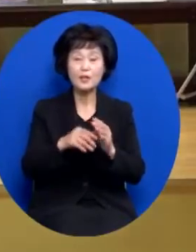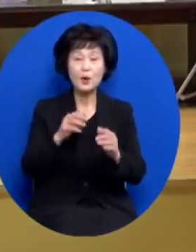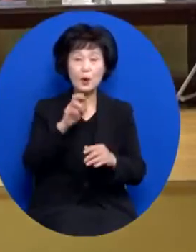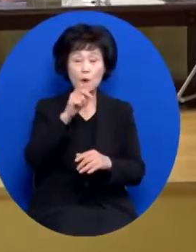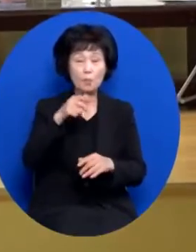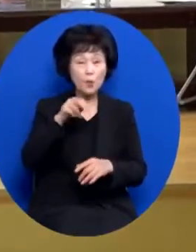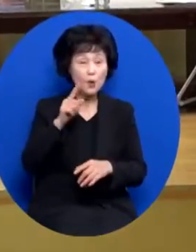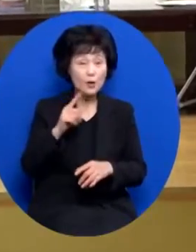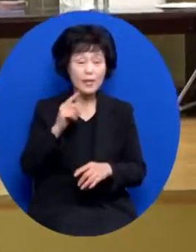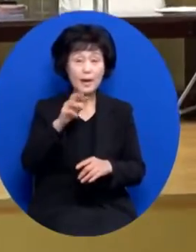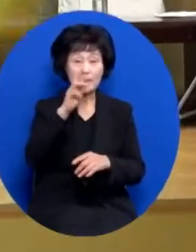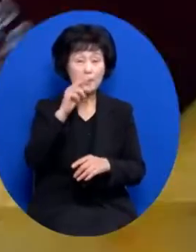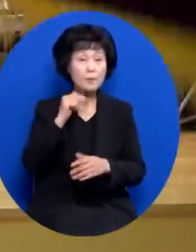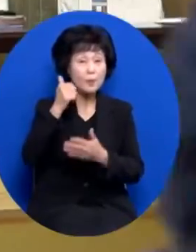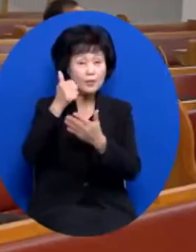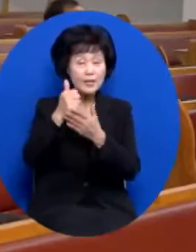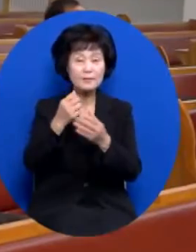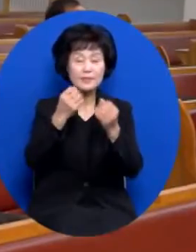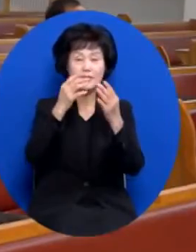목양자일교회 박덕수 목사가 신임 회장으로 취임했습니다